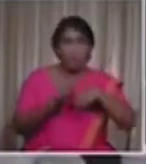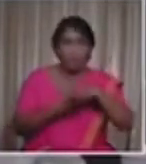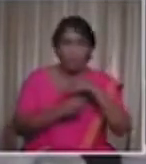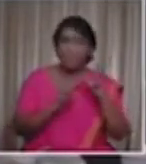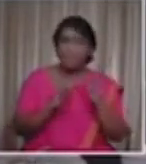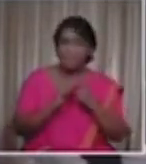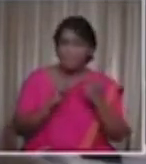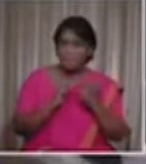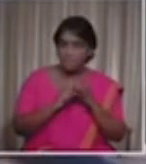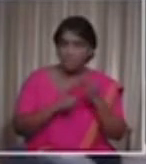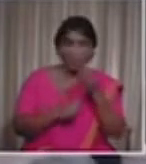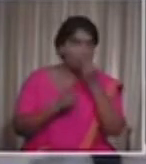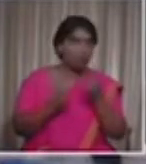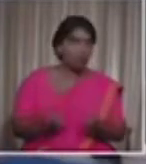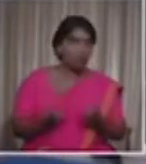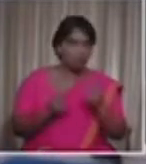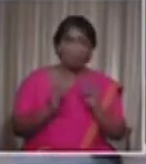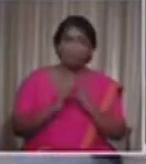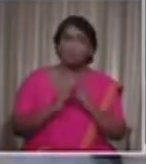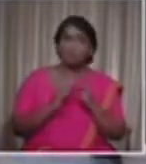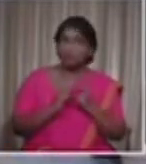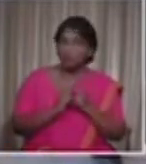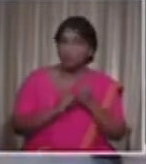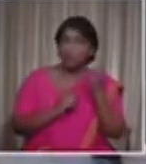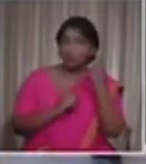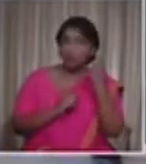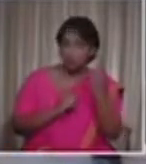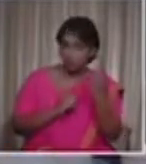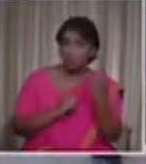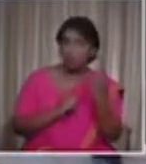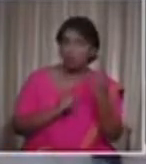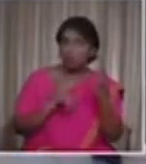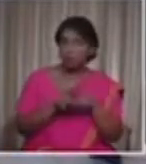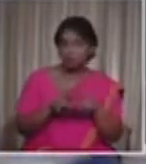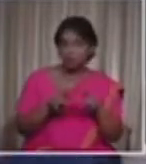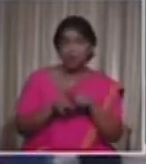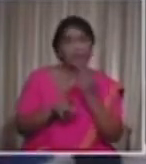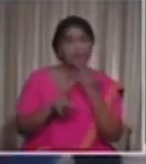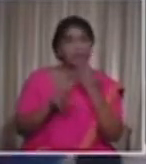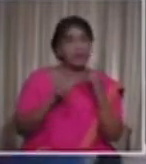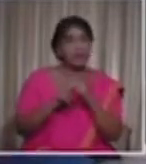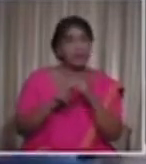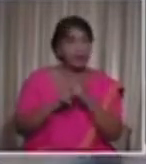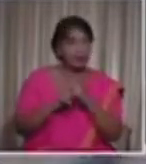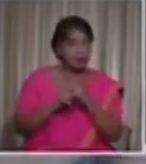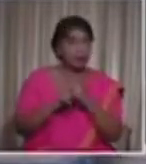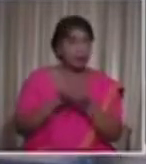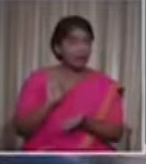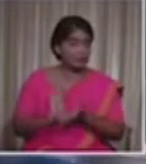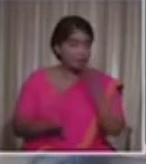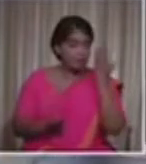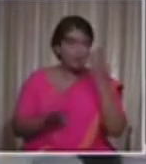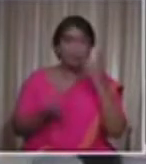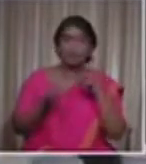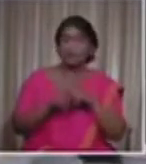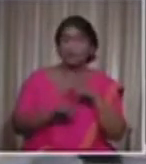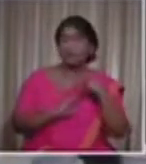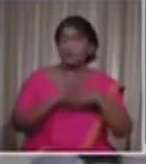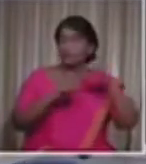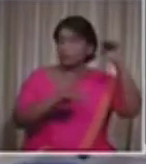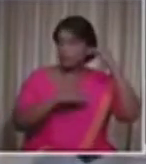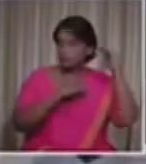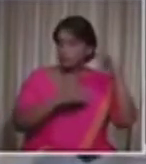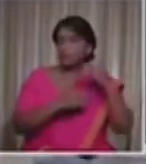නිසා හටගත් ආහාර අර්බුදය සහ රුපියලට සාපේක්ෂව ඇමරිකන් ඩොලරයේ අගය ඉහළ යාම මත රටට ආනයනය